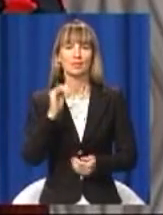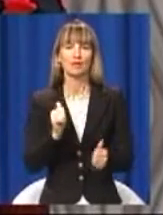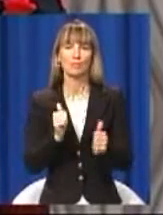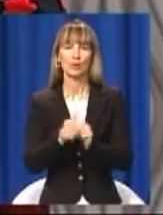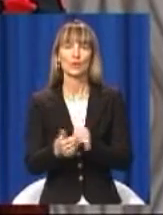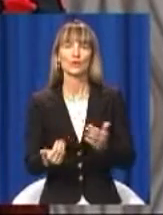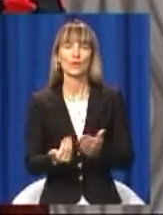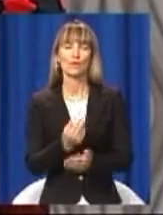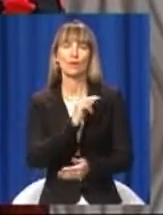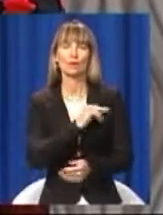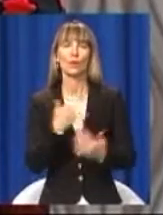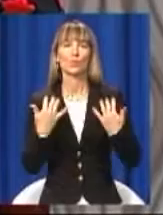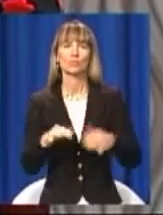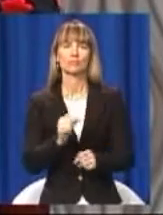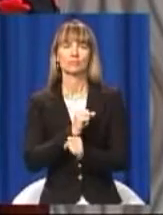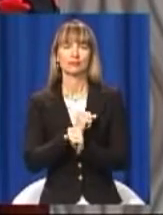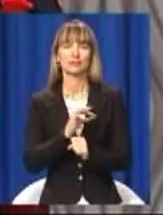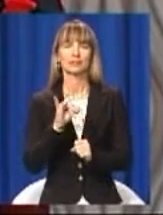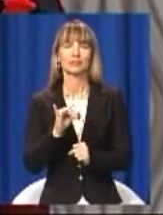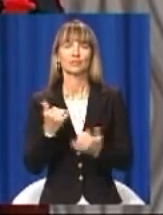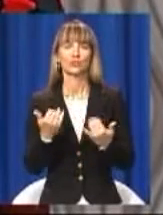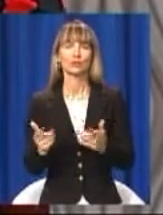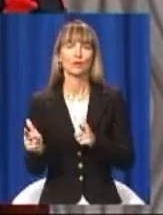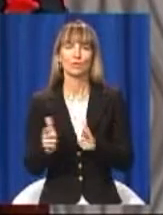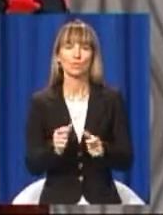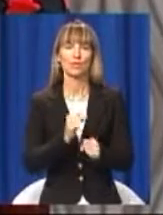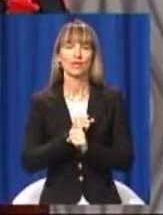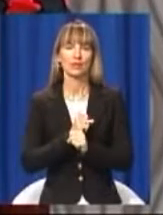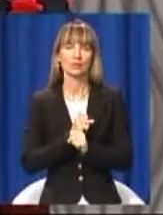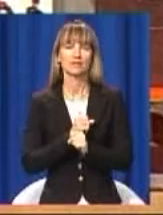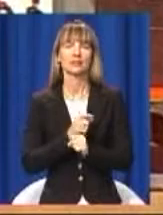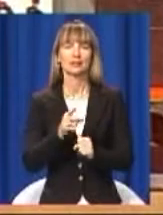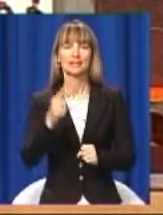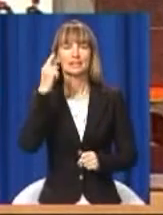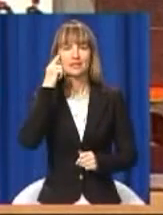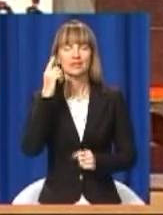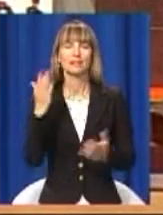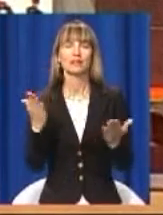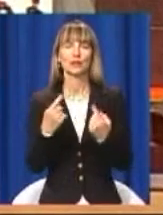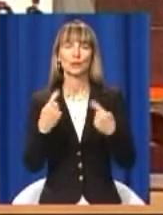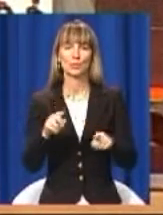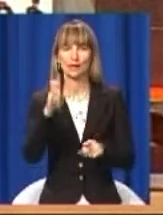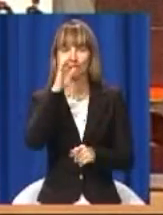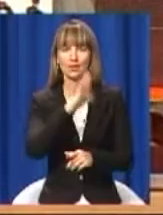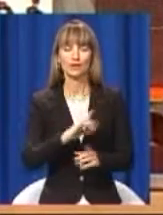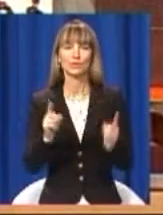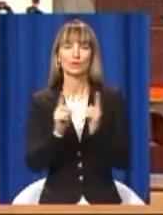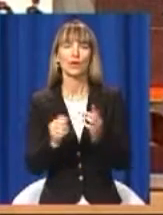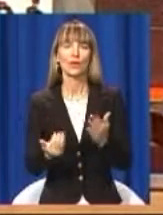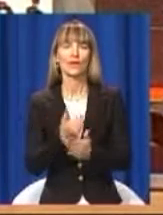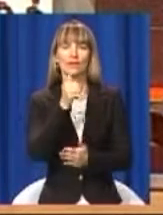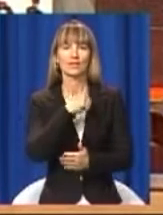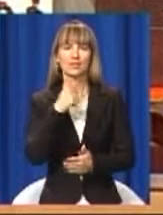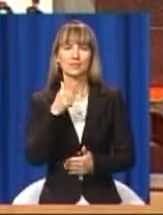знову працювати. Уже відпочили, тепер знову готуємось працювати. До речі, ти знаєш взагалі, як інші країни зустрічали Новий